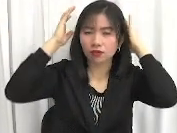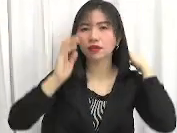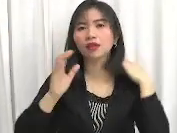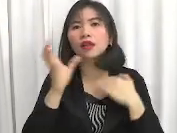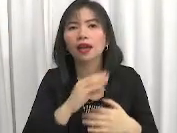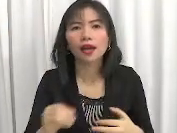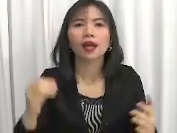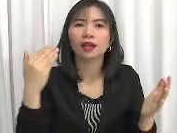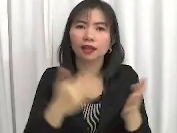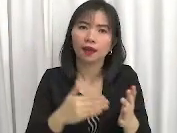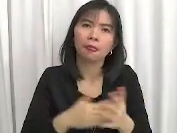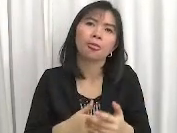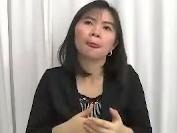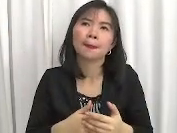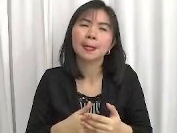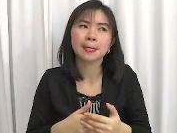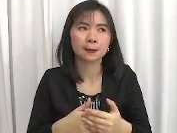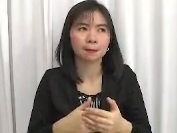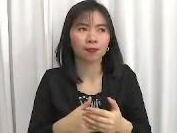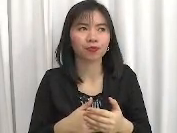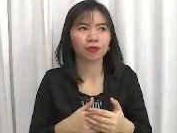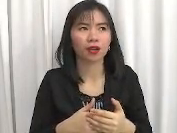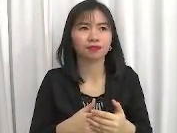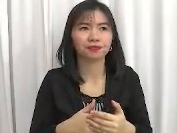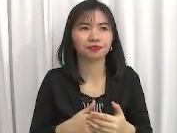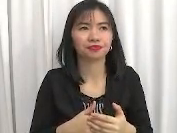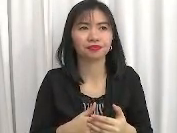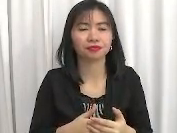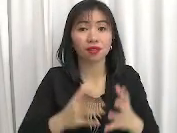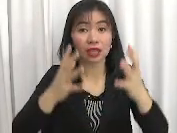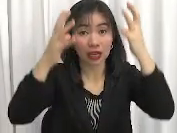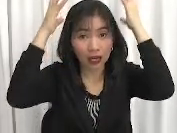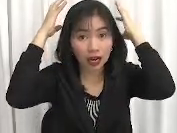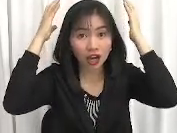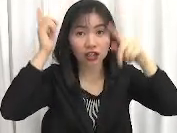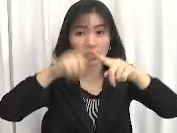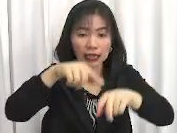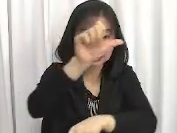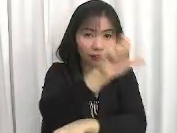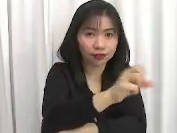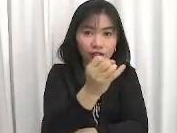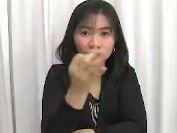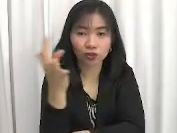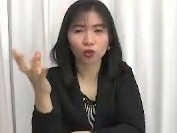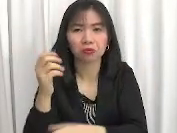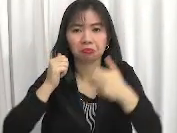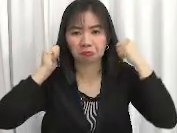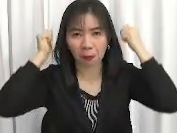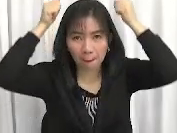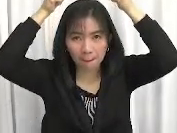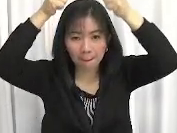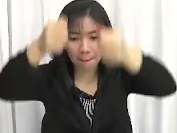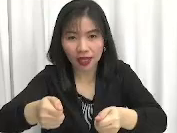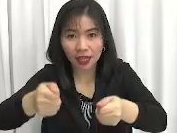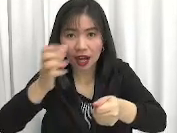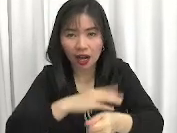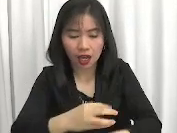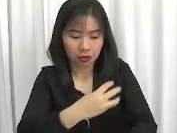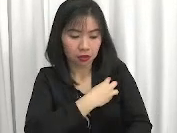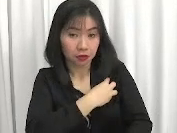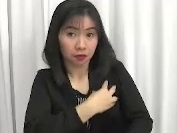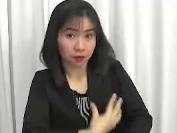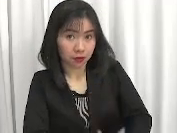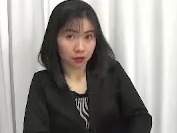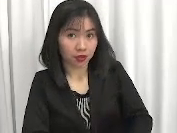ang medal at saka yung mga ribbon na isinasabi. Yeah. Tama. Amen. Yan. Oh. Iba talaga ang crown. Yeah, siyempre. Ikaw